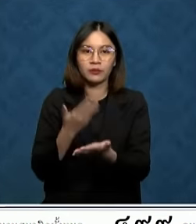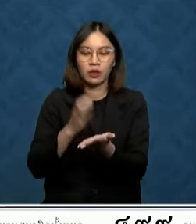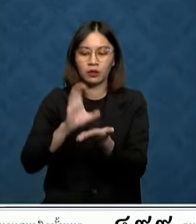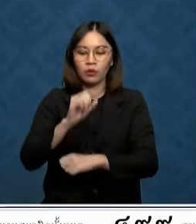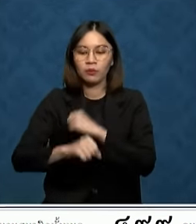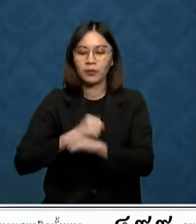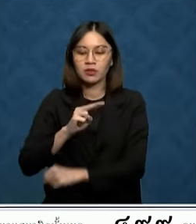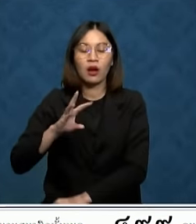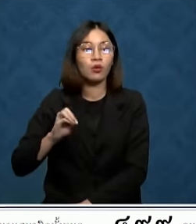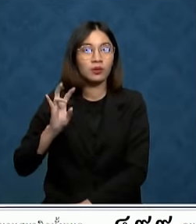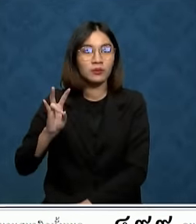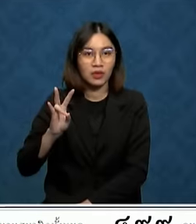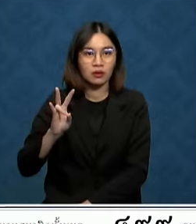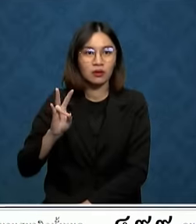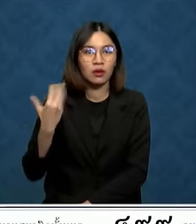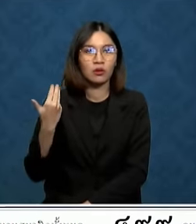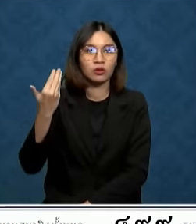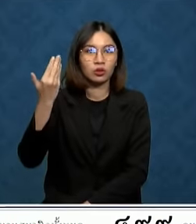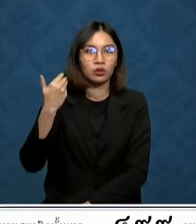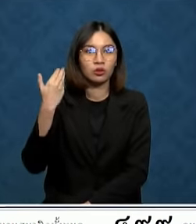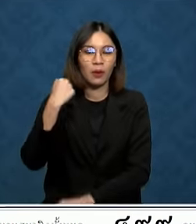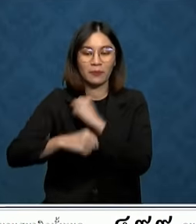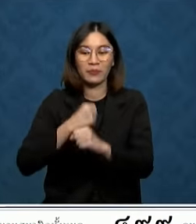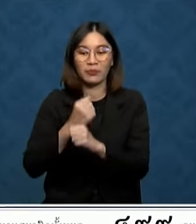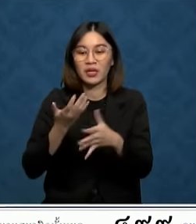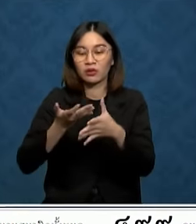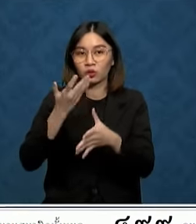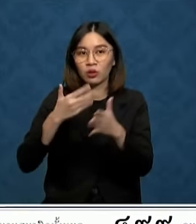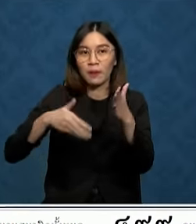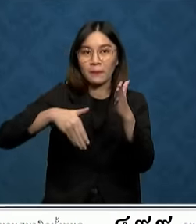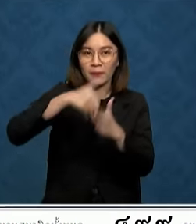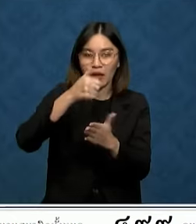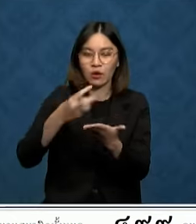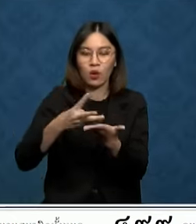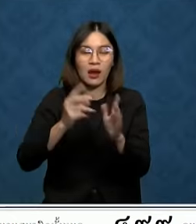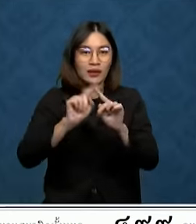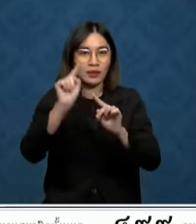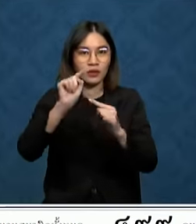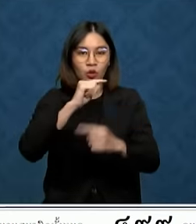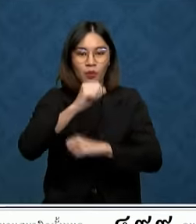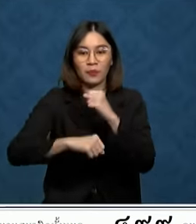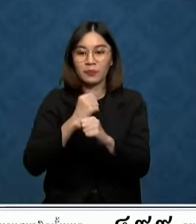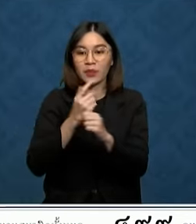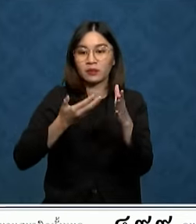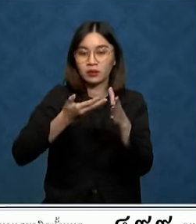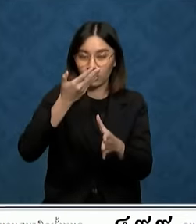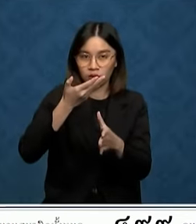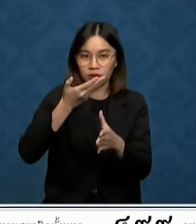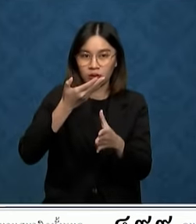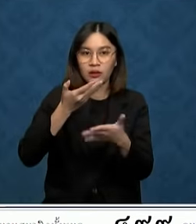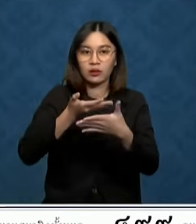267เนี่ยเราเพิ่งผ่านไปเมื่อตตอนต้นปีนะคะแล้วก็เอ่อผ่านวาระ 1ไปตตอนต้นปีแล้วก็ผ่าน